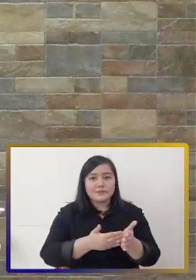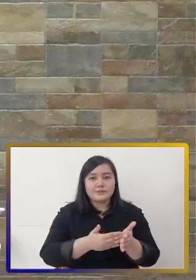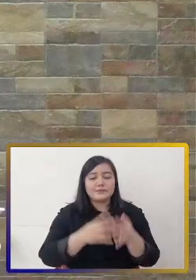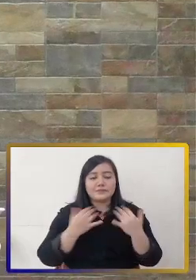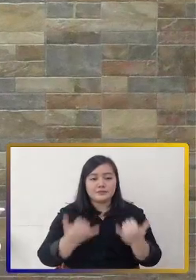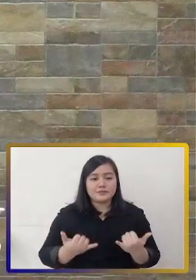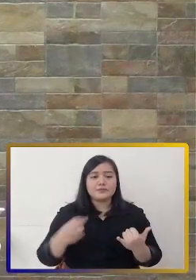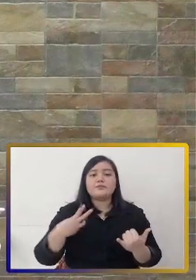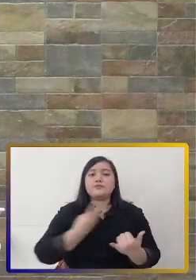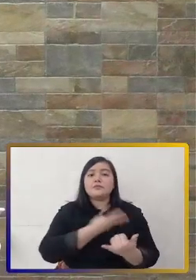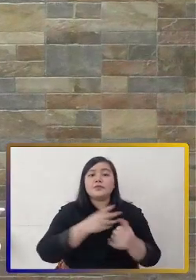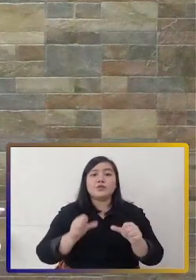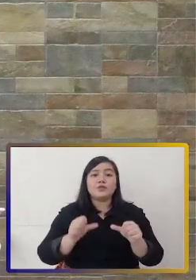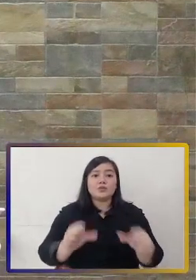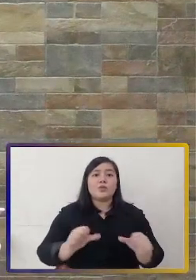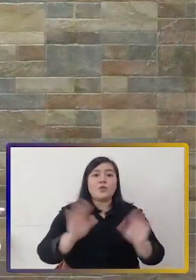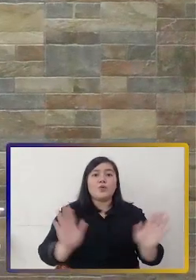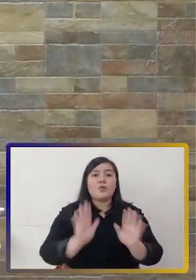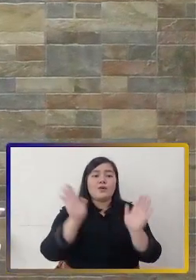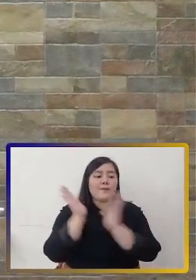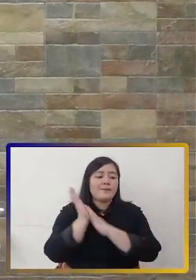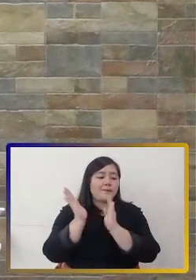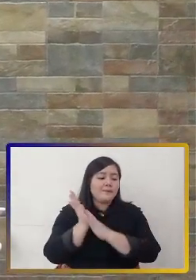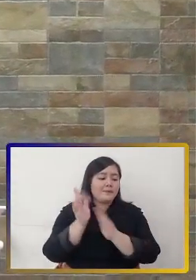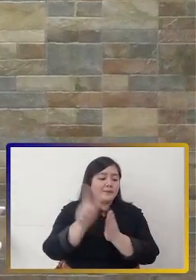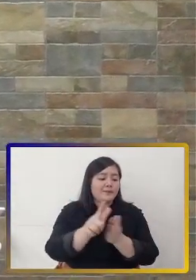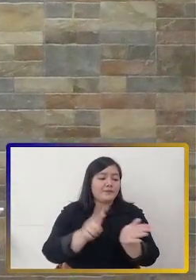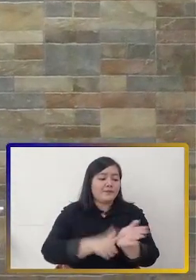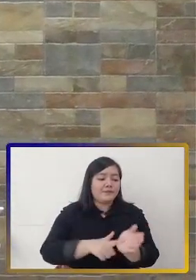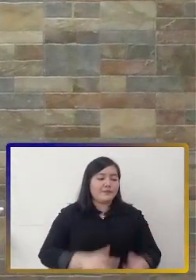Umaga po na ito, mga kapatid, ang pag-uusapan po natin ay